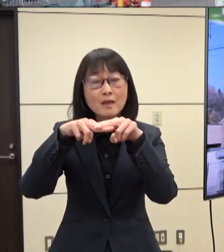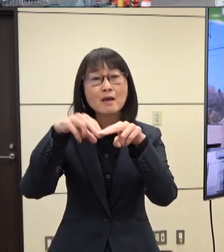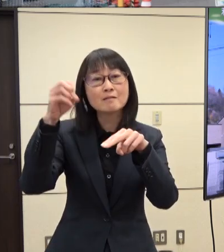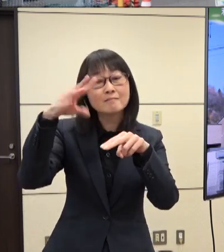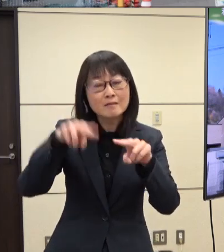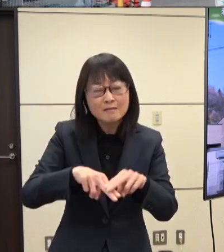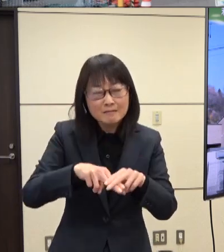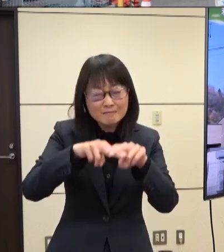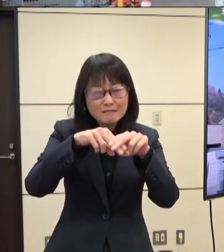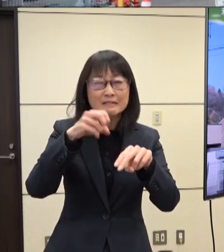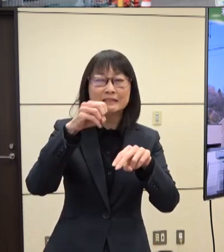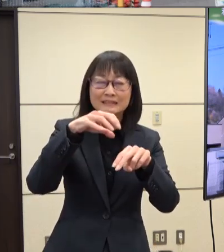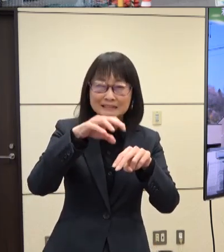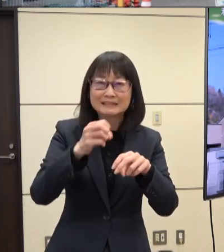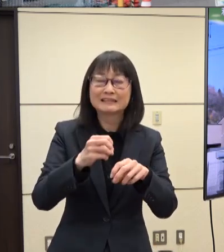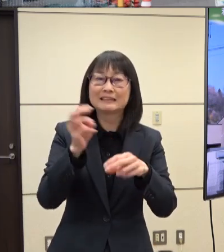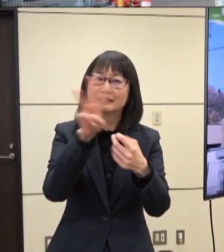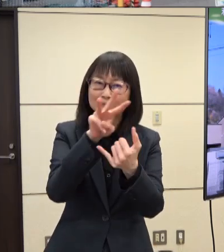して、